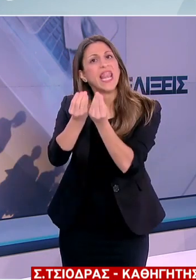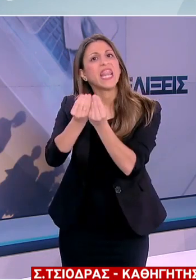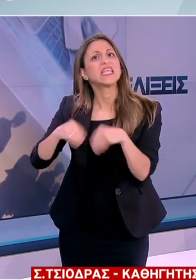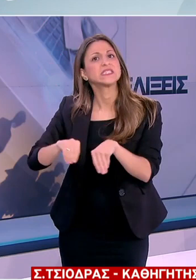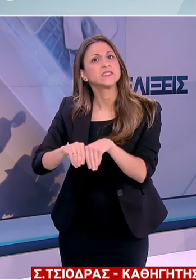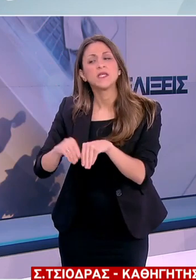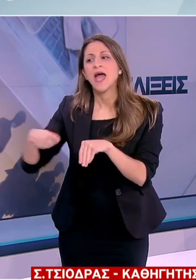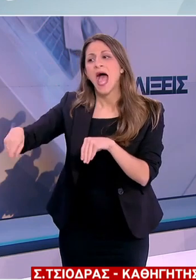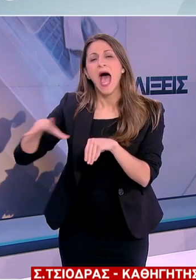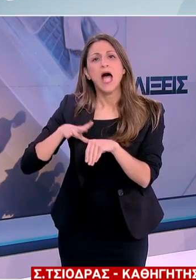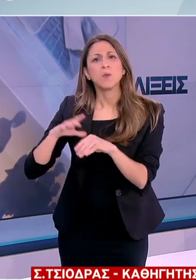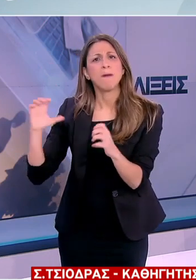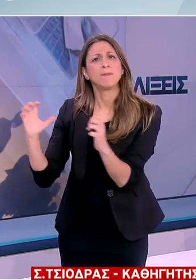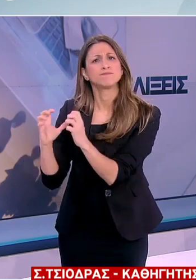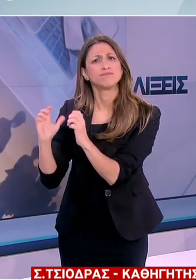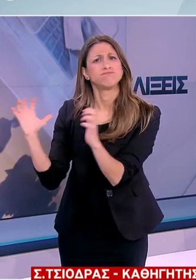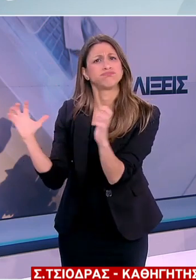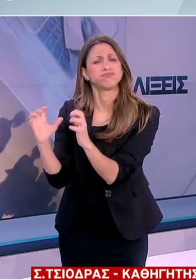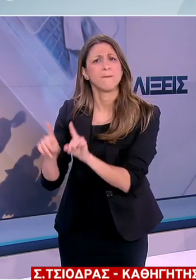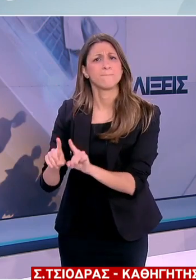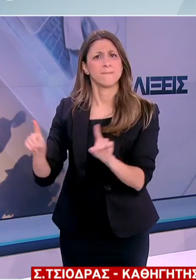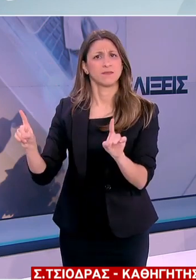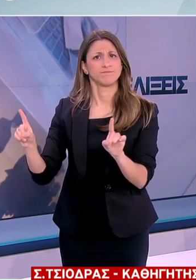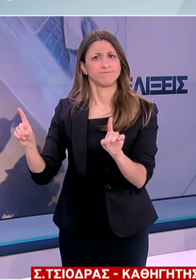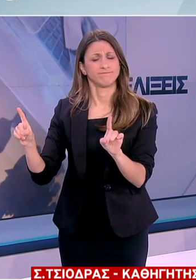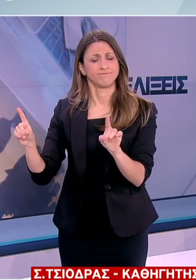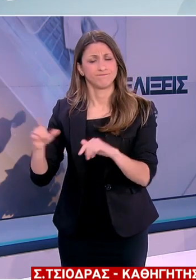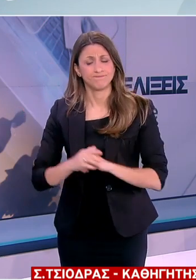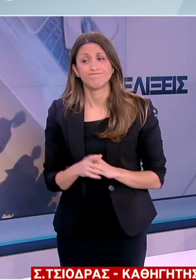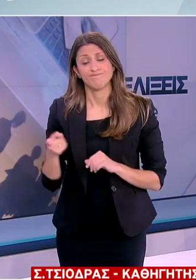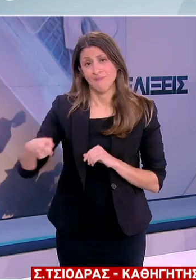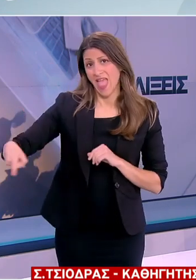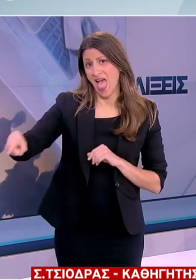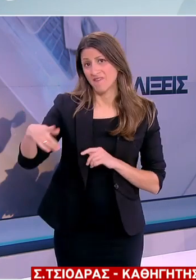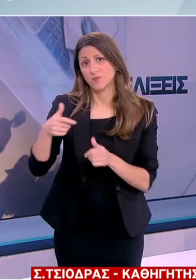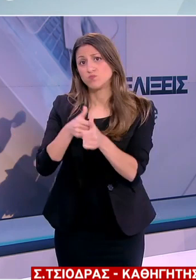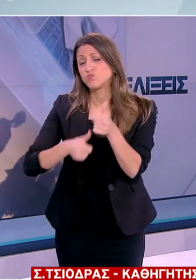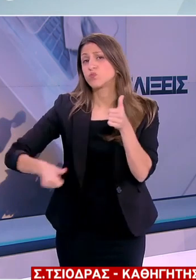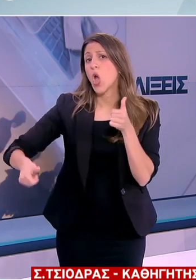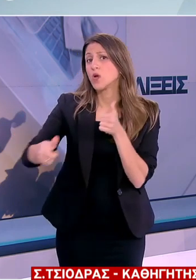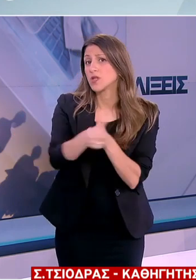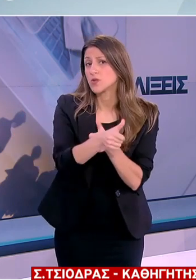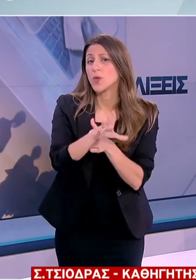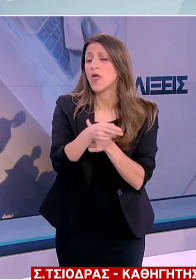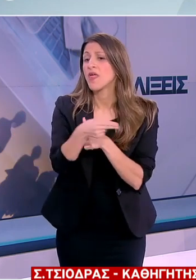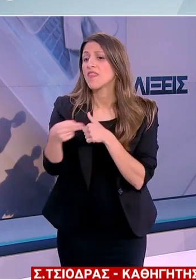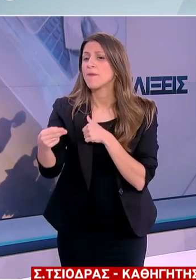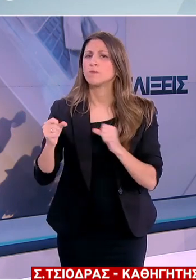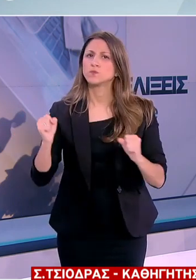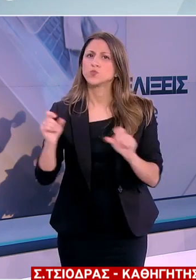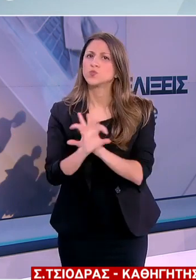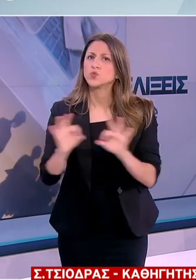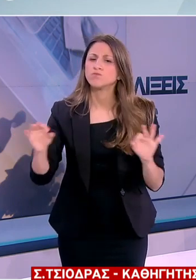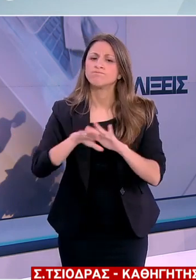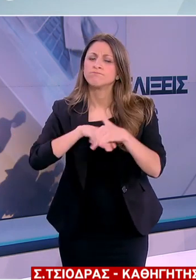μικρότερου συγχρονισμού και ακόμα καλύτερης απόκρισης. Οι πληθυσμοί αυτοί αποτελούν προτεραιότητα για σωστές συνθήκες διαβίωσης, σωστές